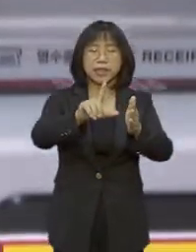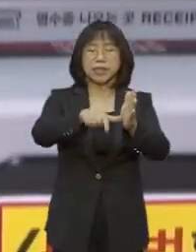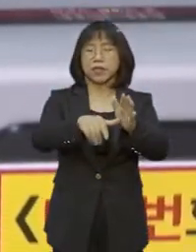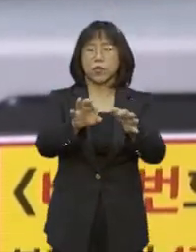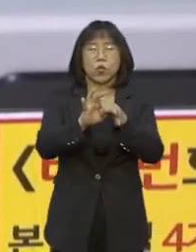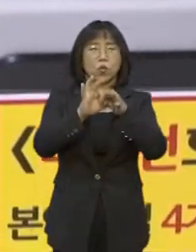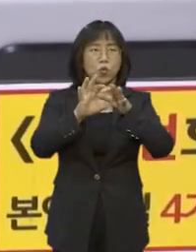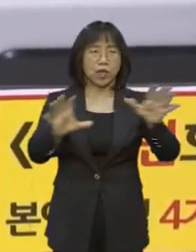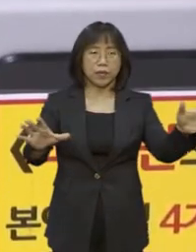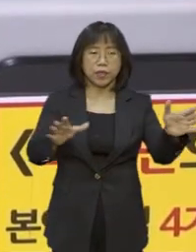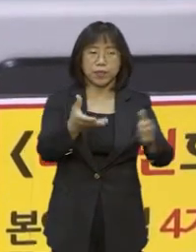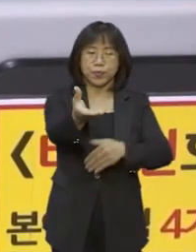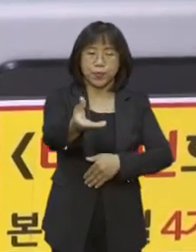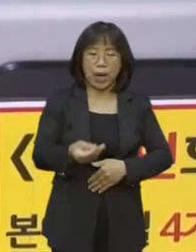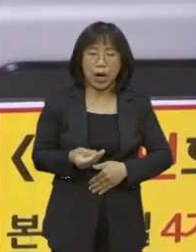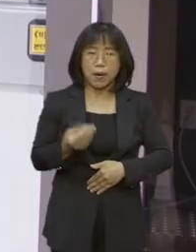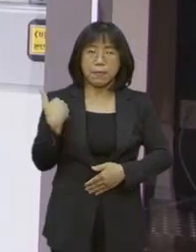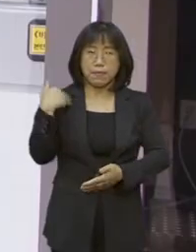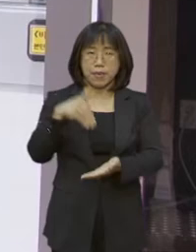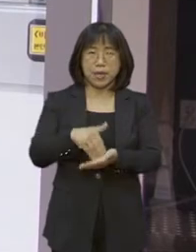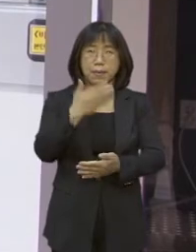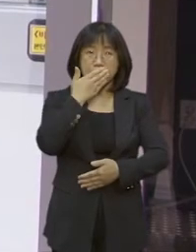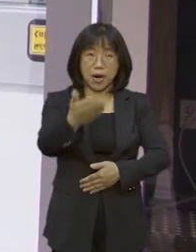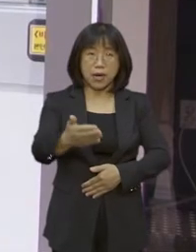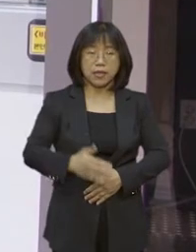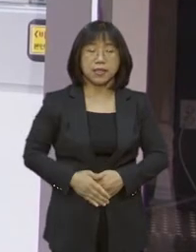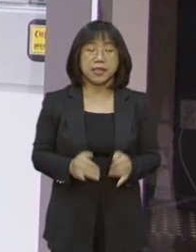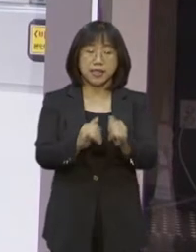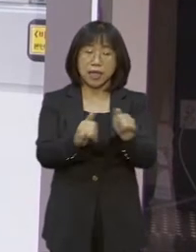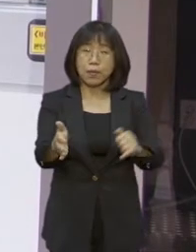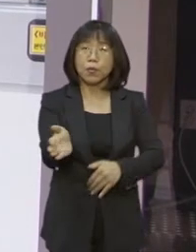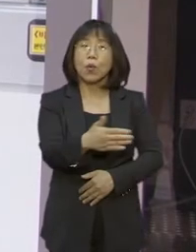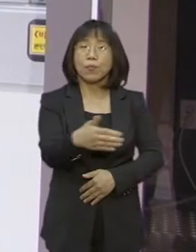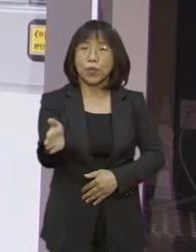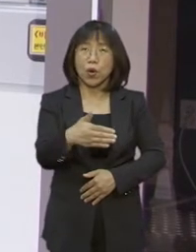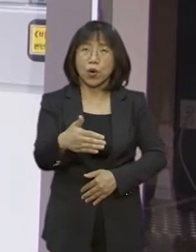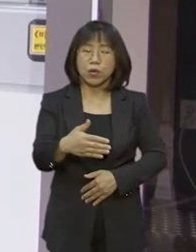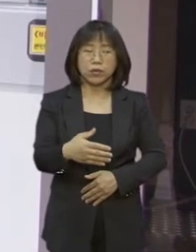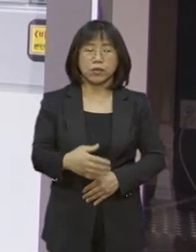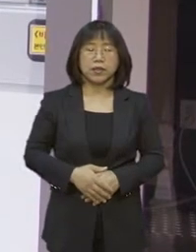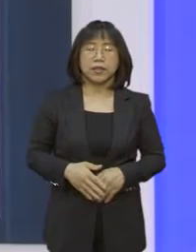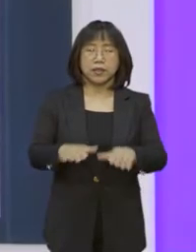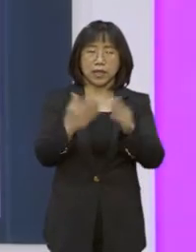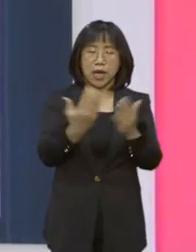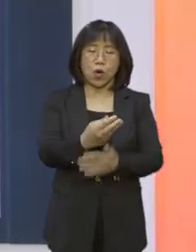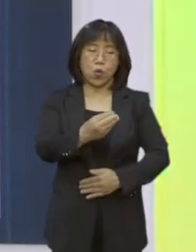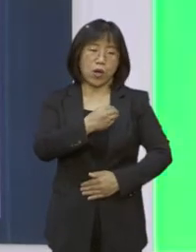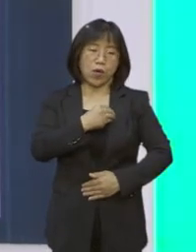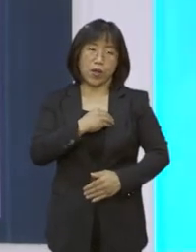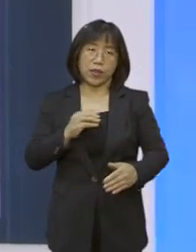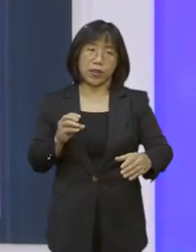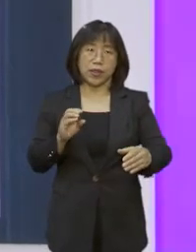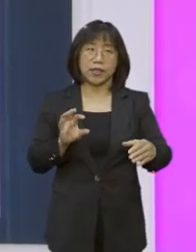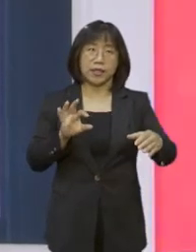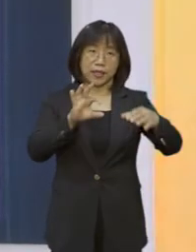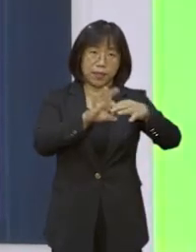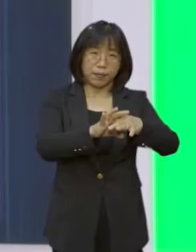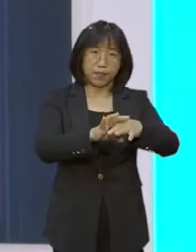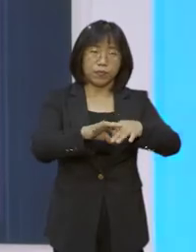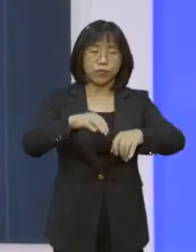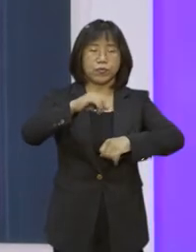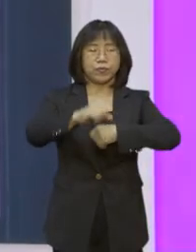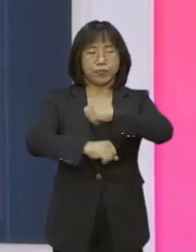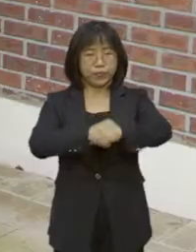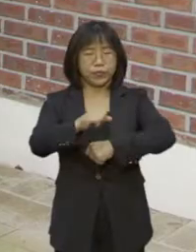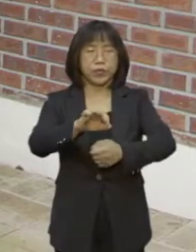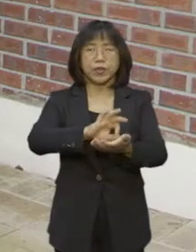빌리고 반납할 수 있습니다. 자판기 형태의 무인화 기기로 강서구립도서관 회원이면 누구나 이용이